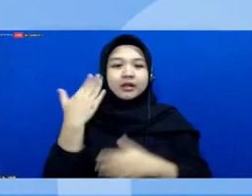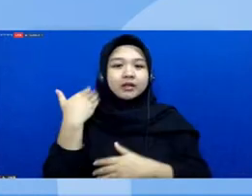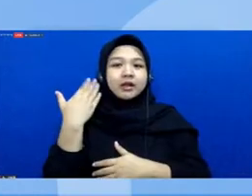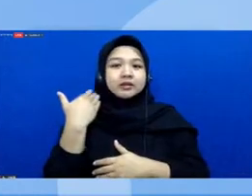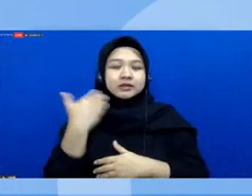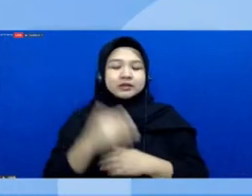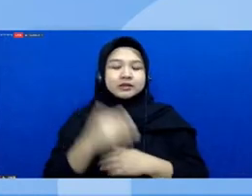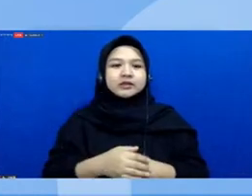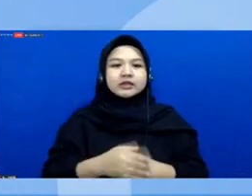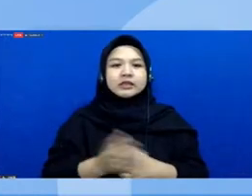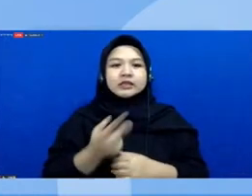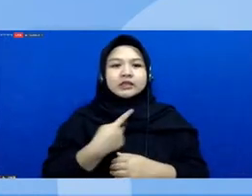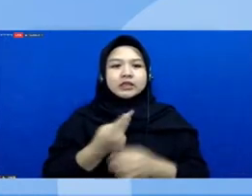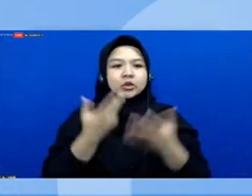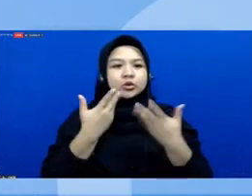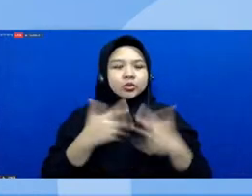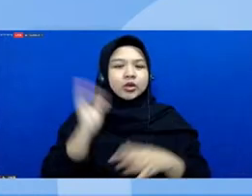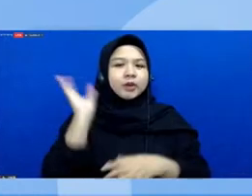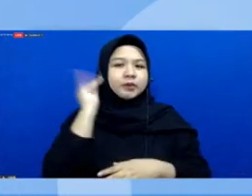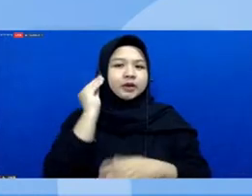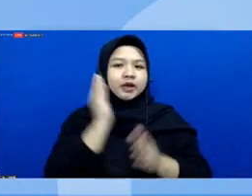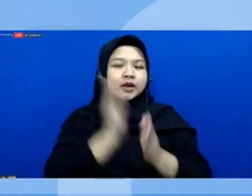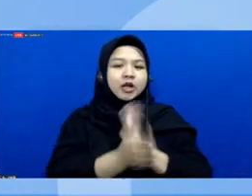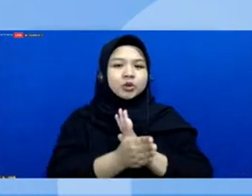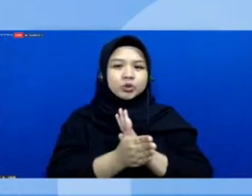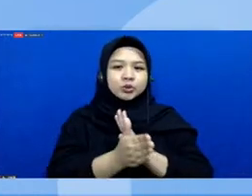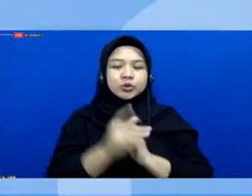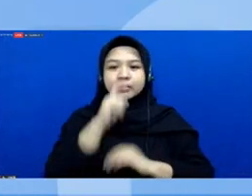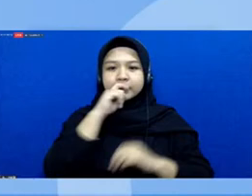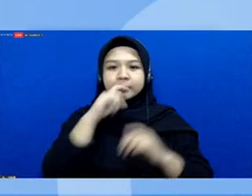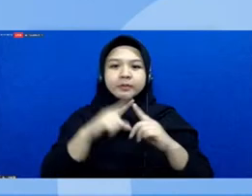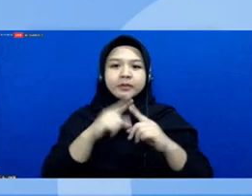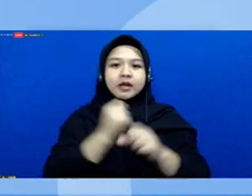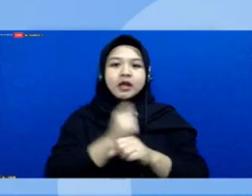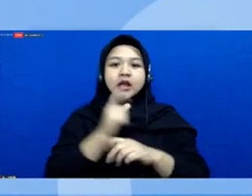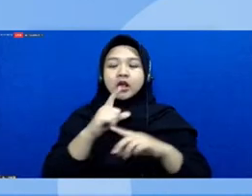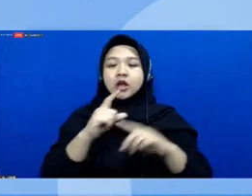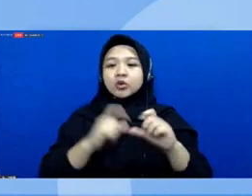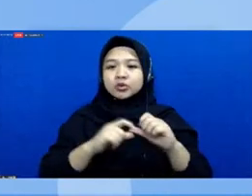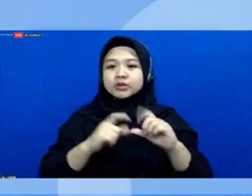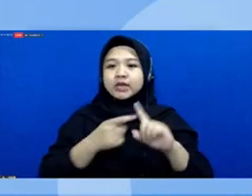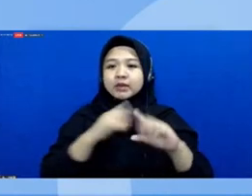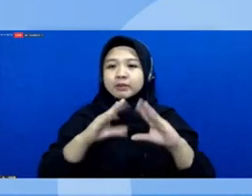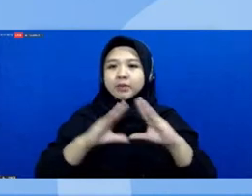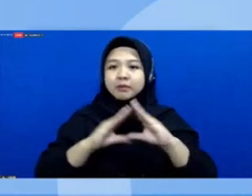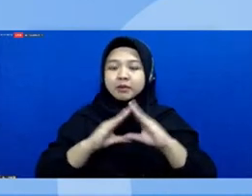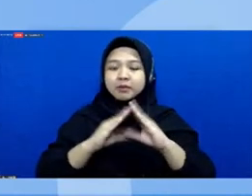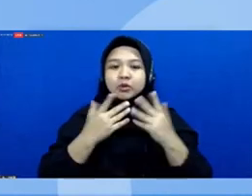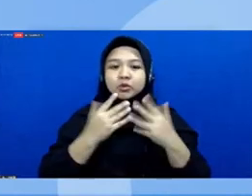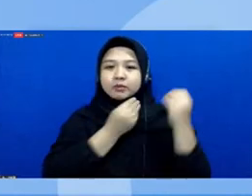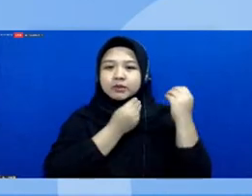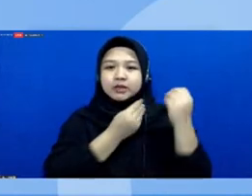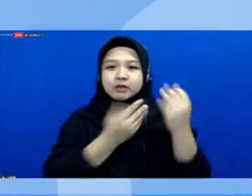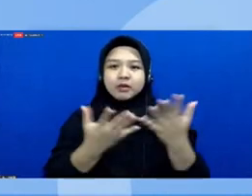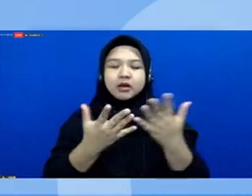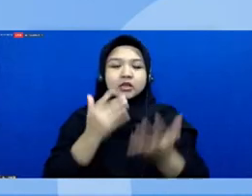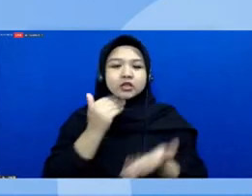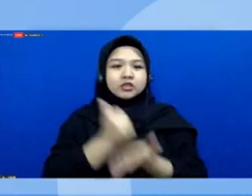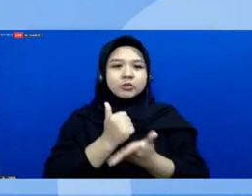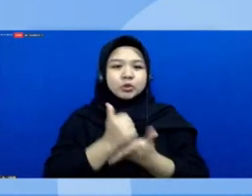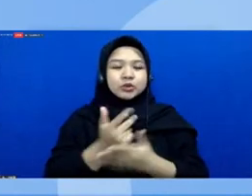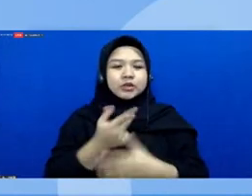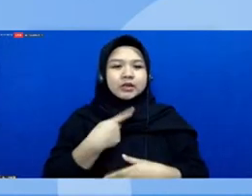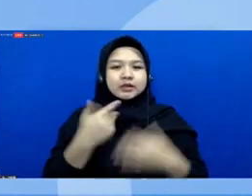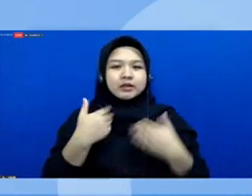sampaikan. Tadi kita juga sudah mendengarkan langsung dari Pak Agus Wibowo dari BNPB yang juga menyampaikan bahwa sebenarnya kita juga